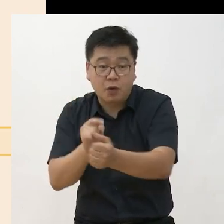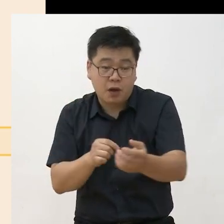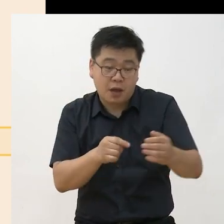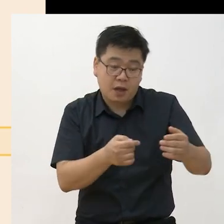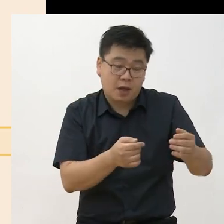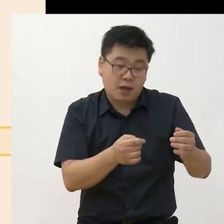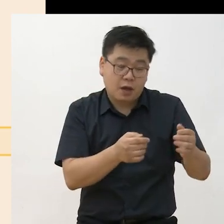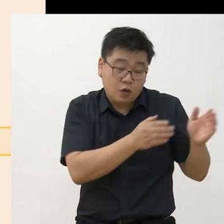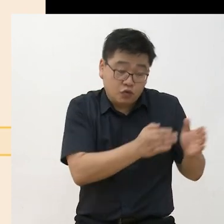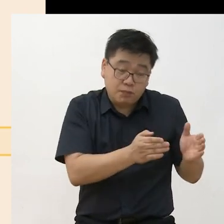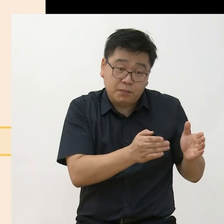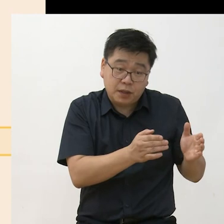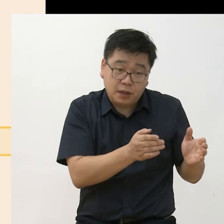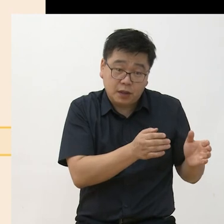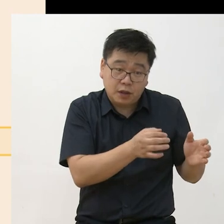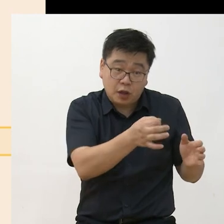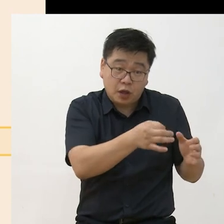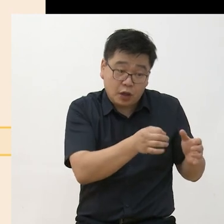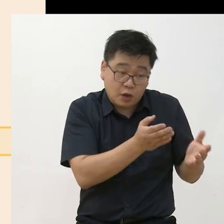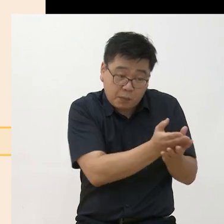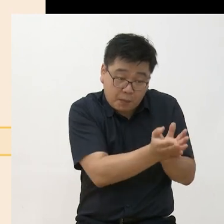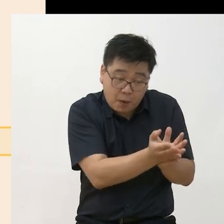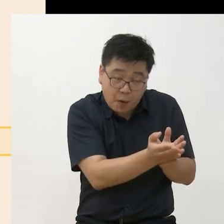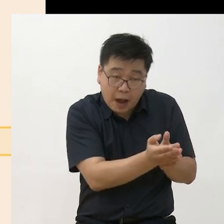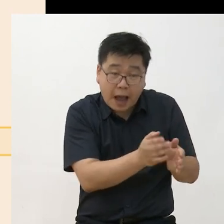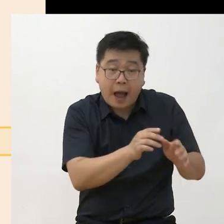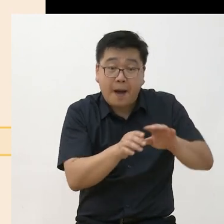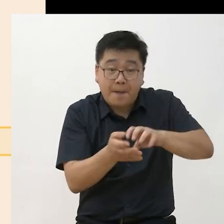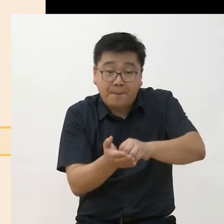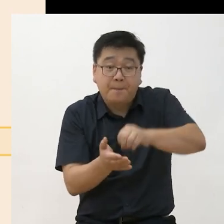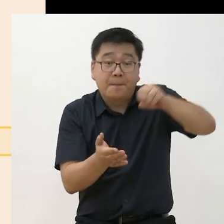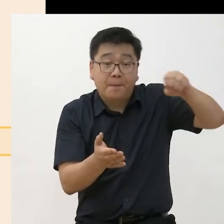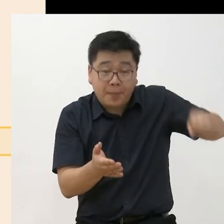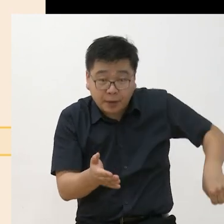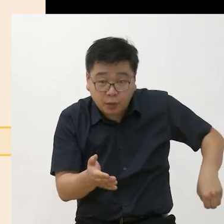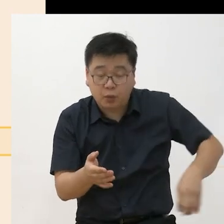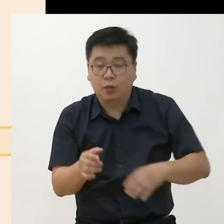외에 원고의 그러니까 지필 원고에 대한 원고료도